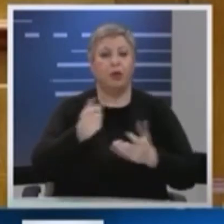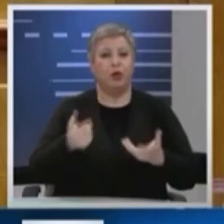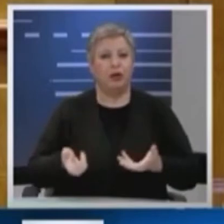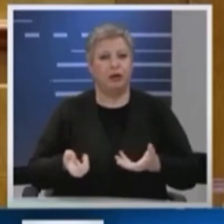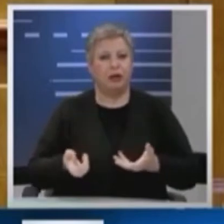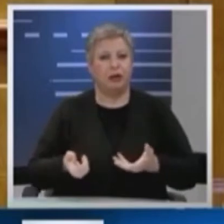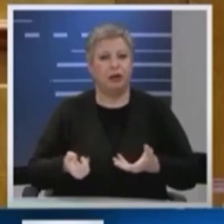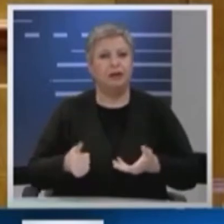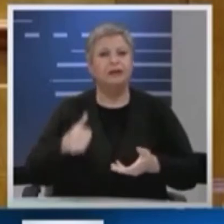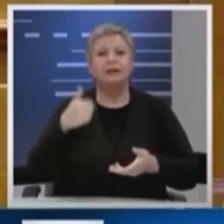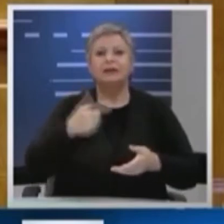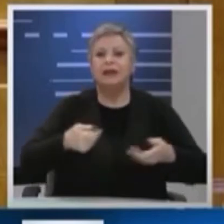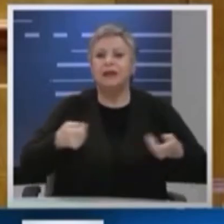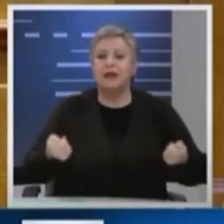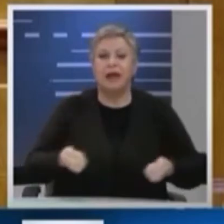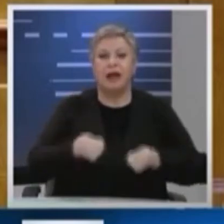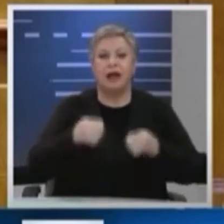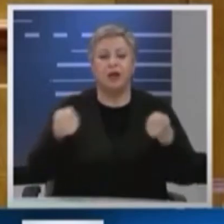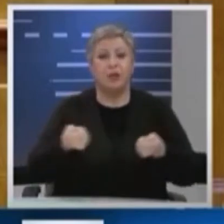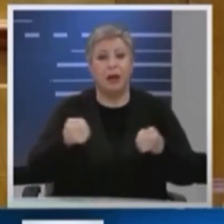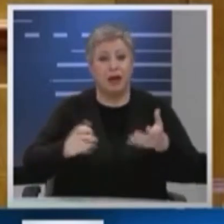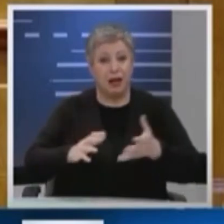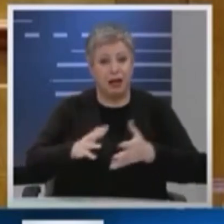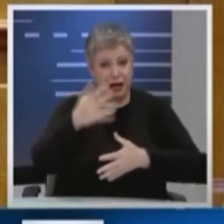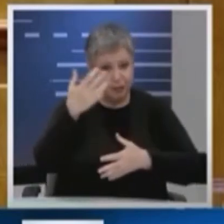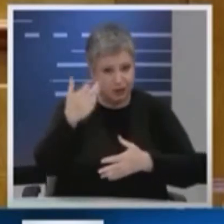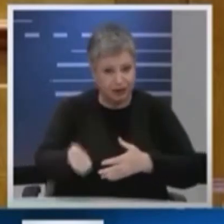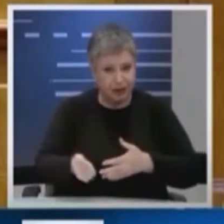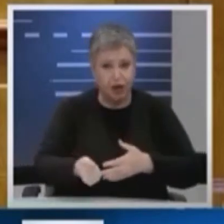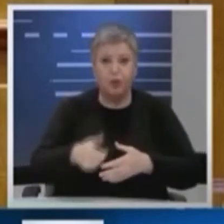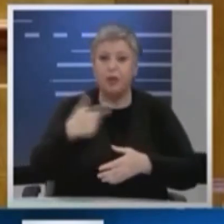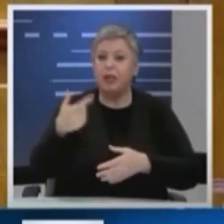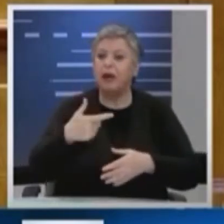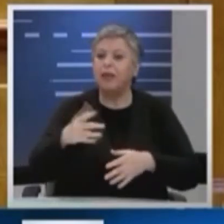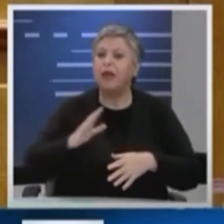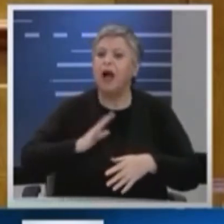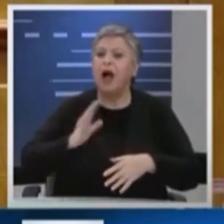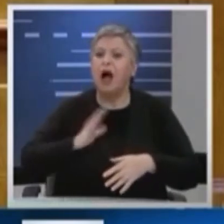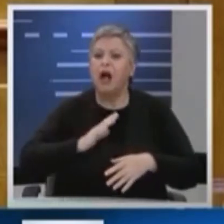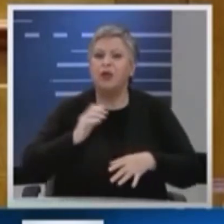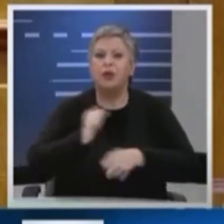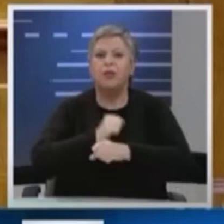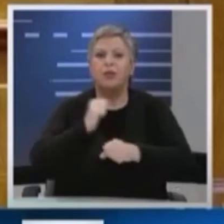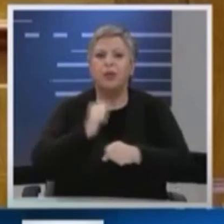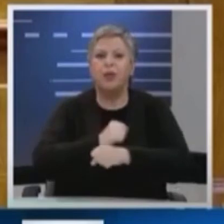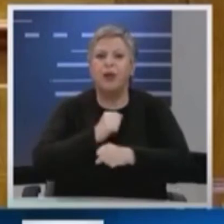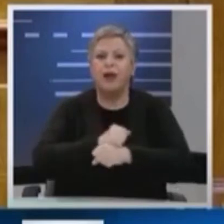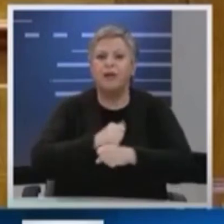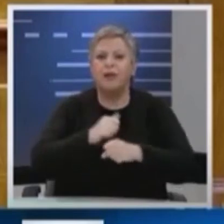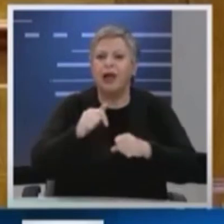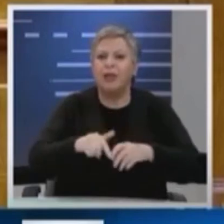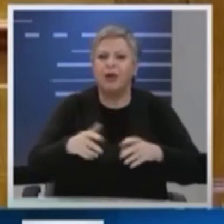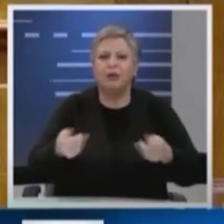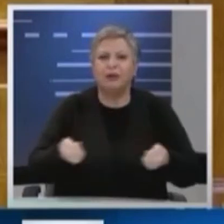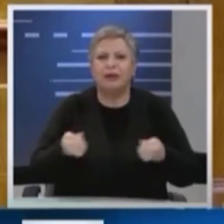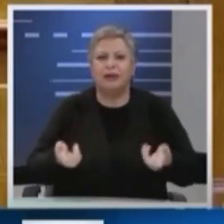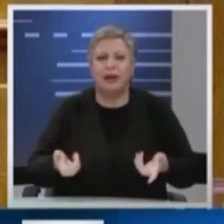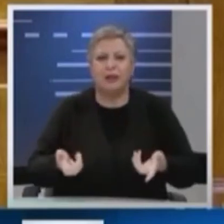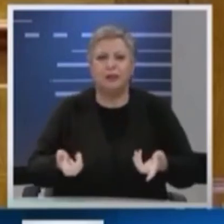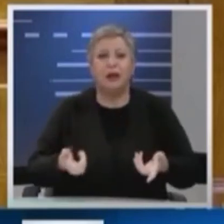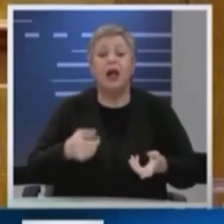ενεργούς αναπτυξιακούς θεσμούς και κινητοποίηση του παραγωγικού δυναμικού της χώρας. Για ποια παραγωγική ανασυγκρότηση